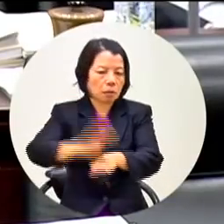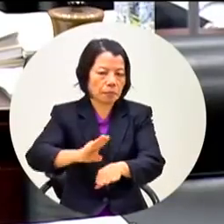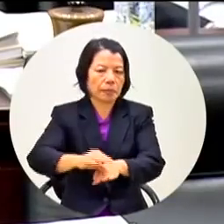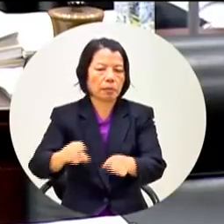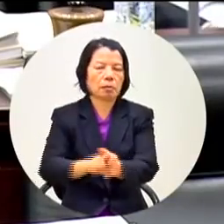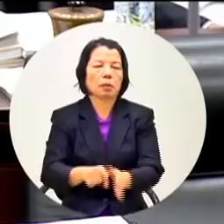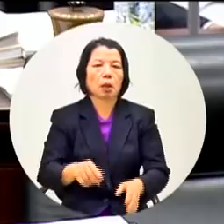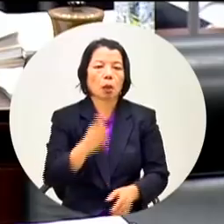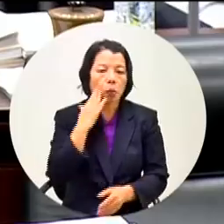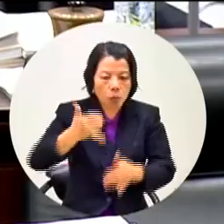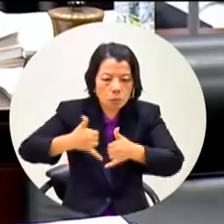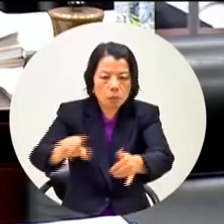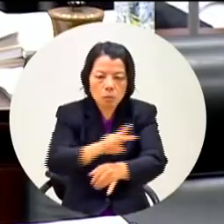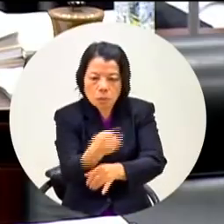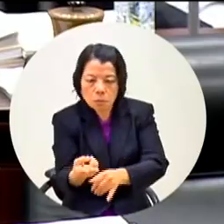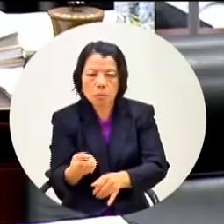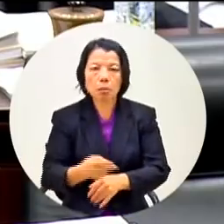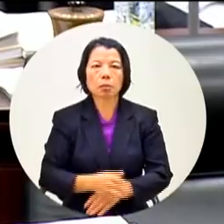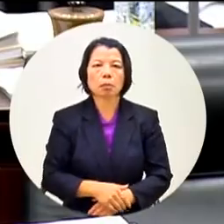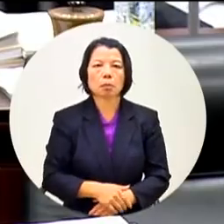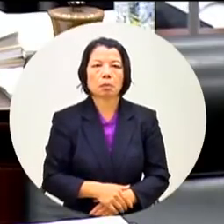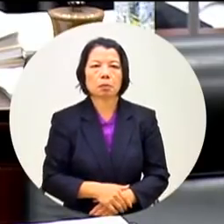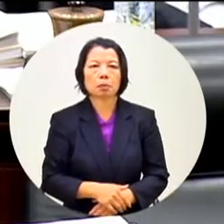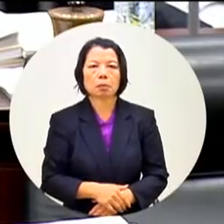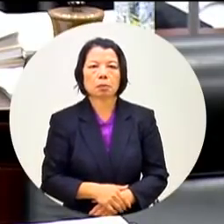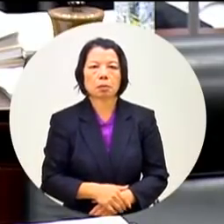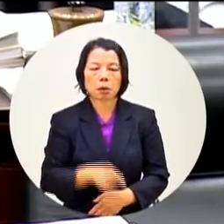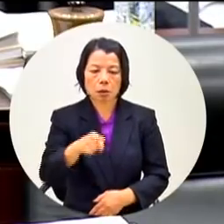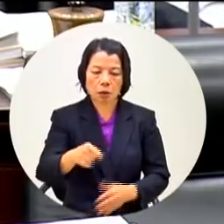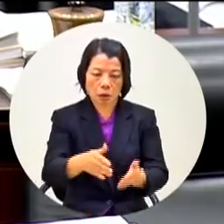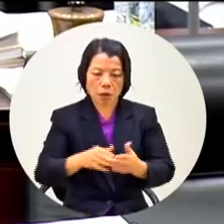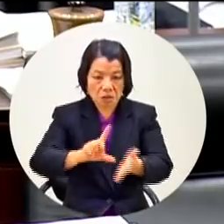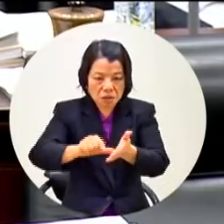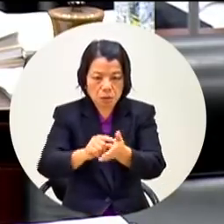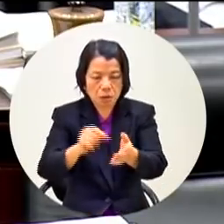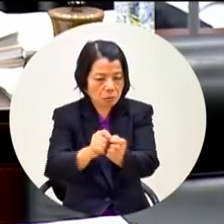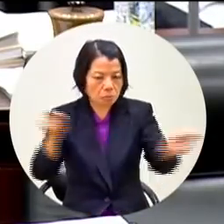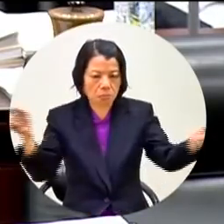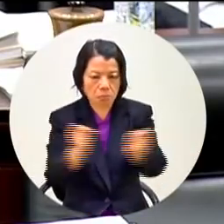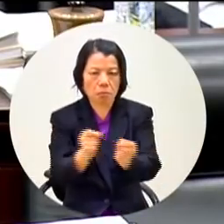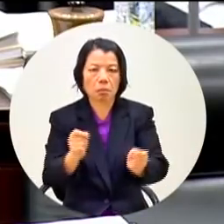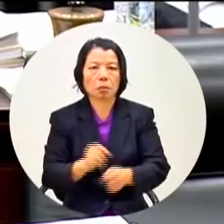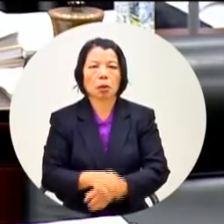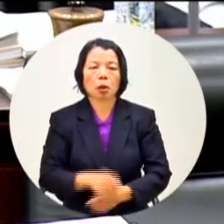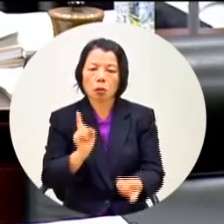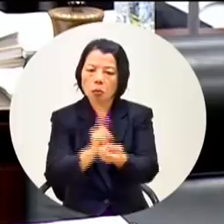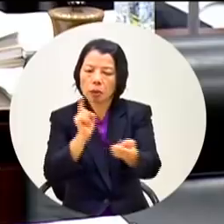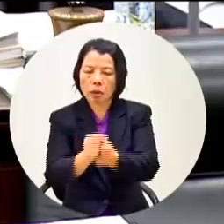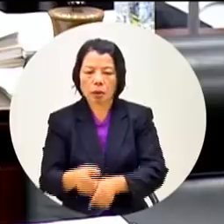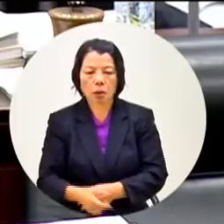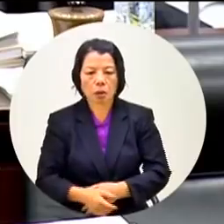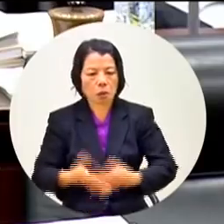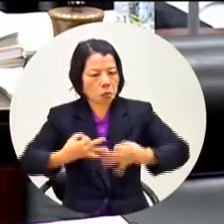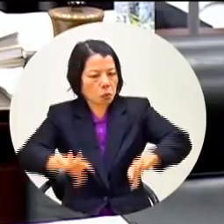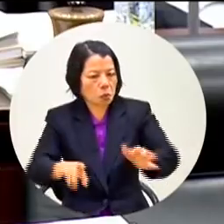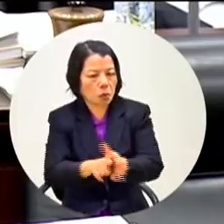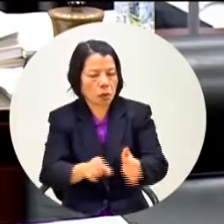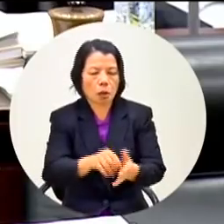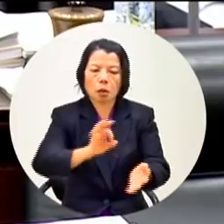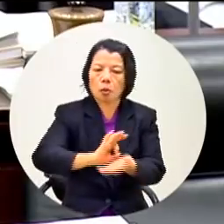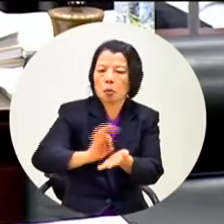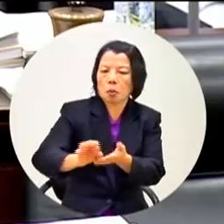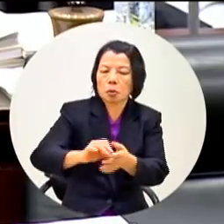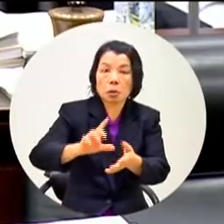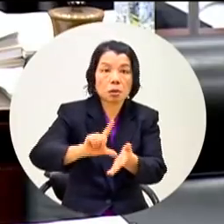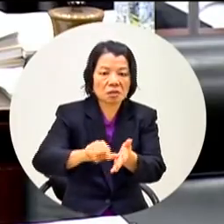如果改路线这个时程又需要多少？我刚刚讲的那一些审议的时间至少需要花2年以上，没得卡，咱市长已经去做总